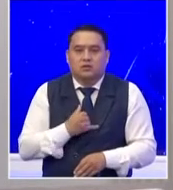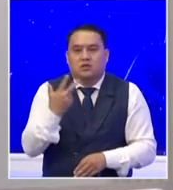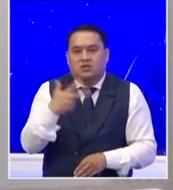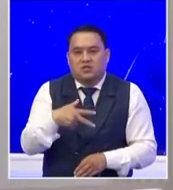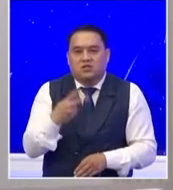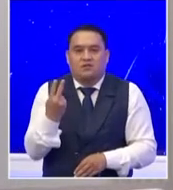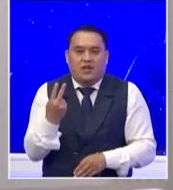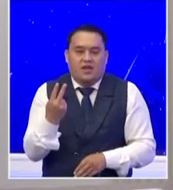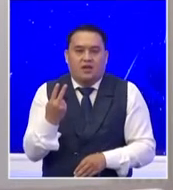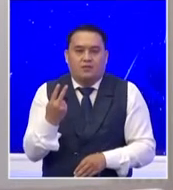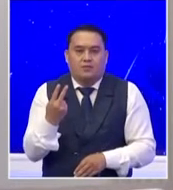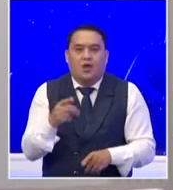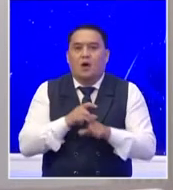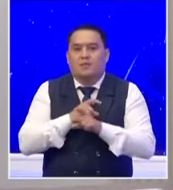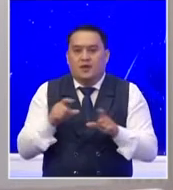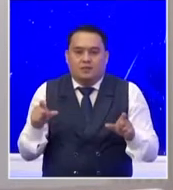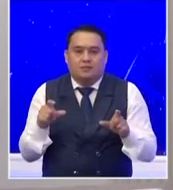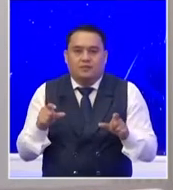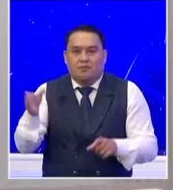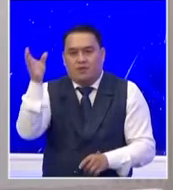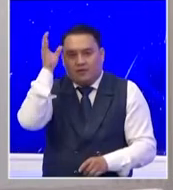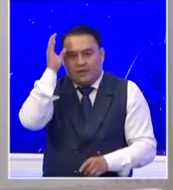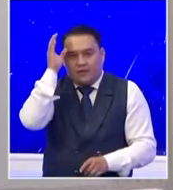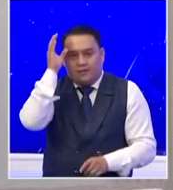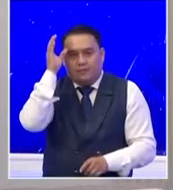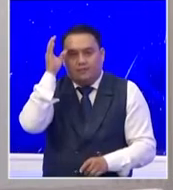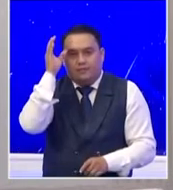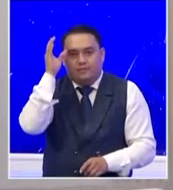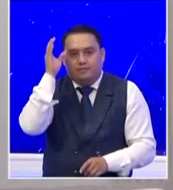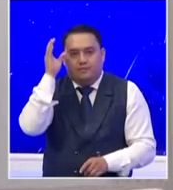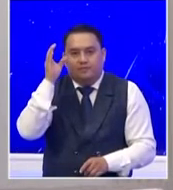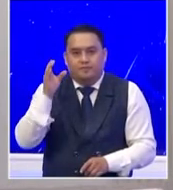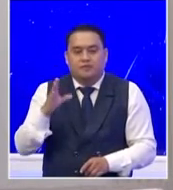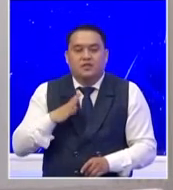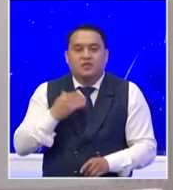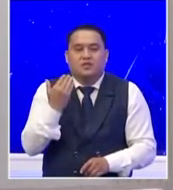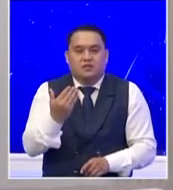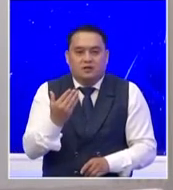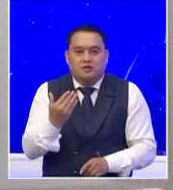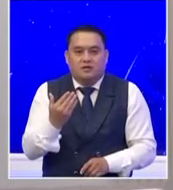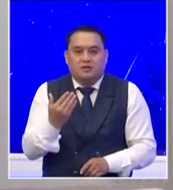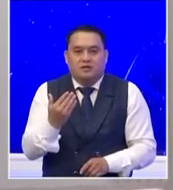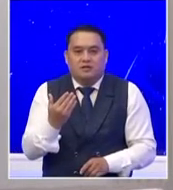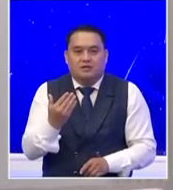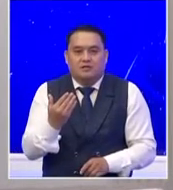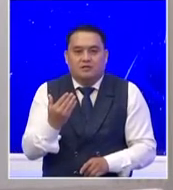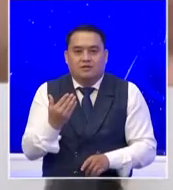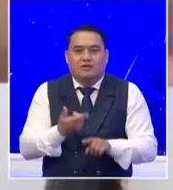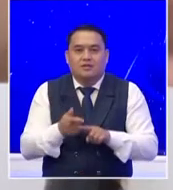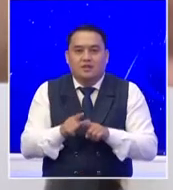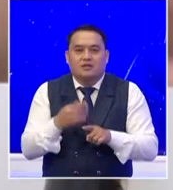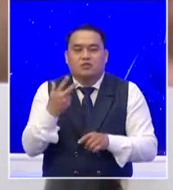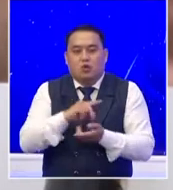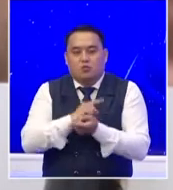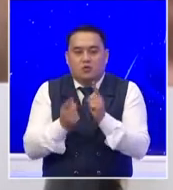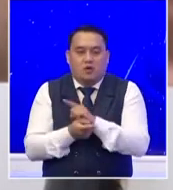32 объектов образования, из них 16 школ для ликвидации